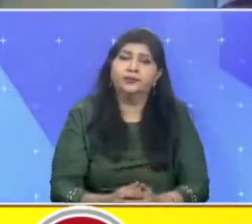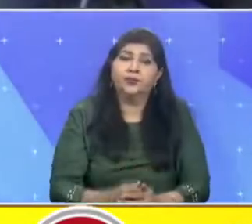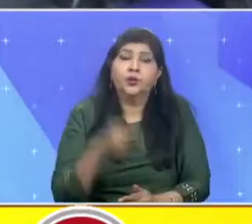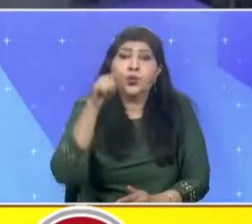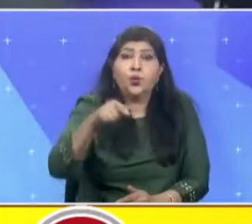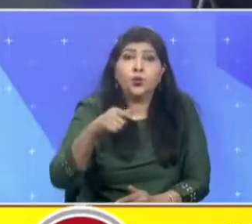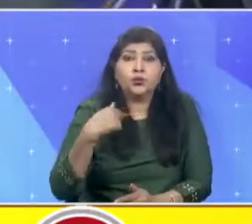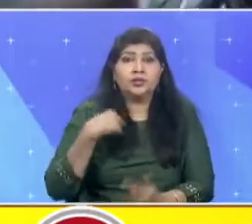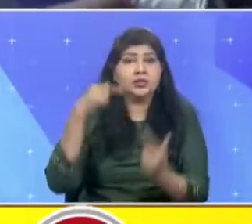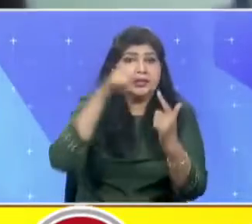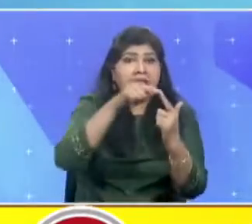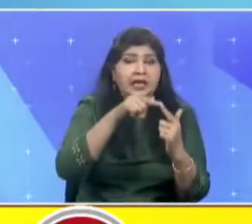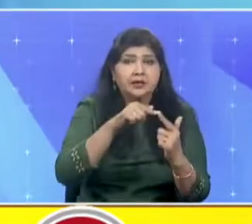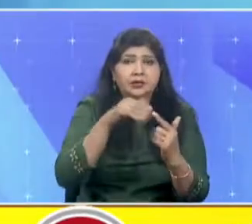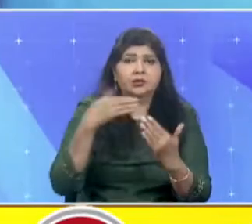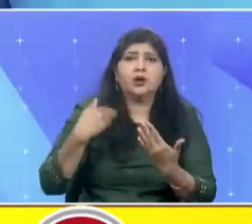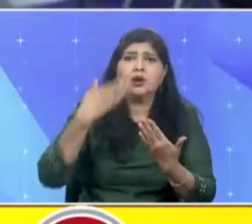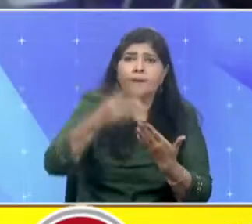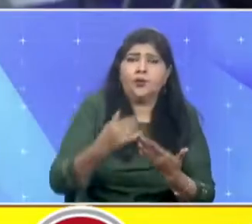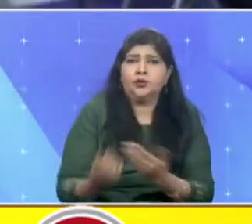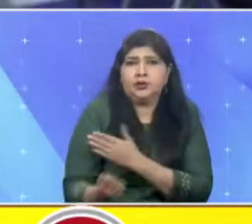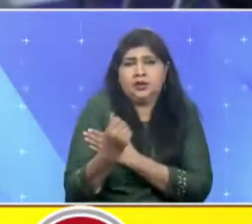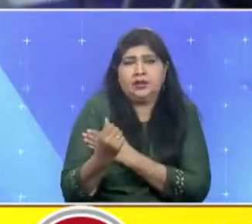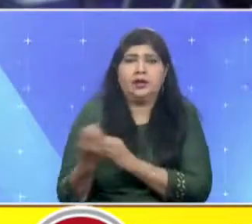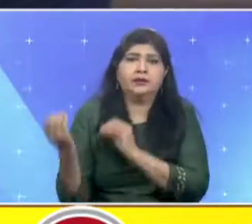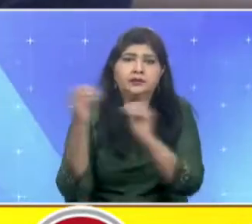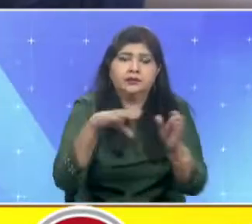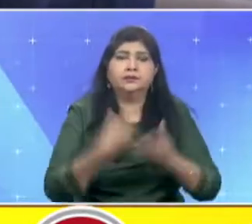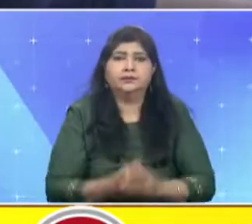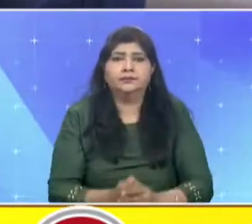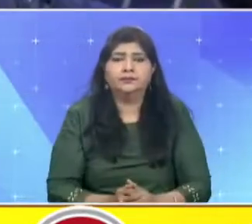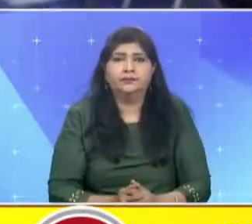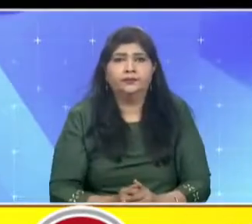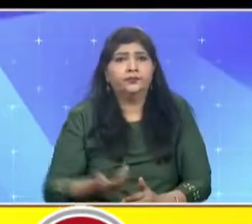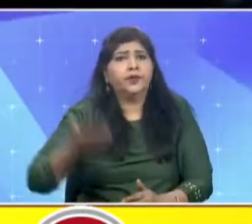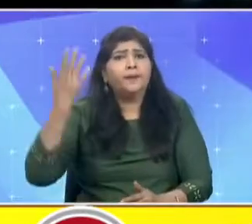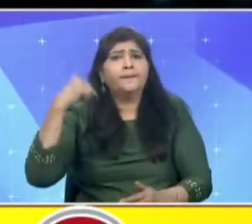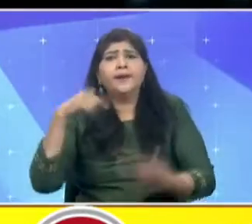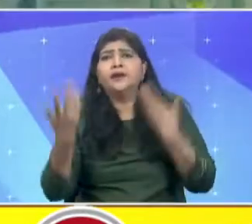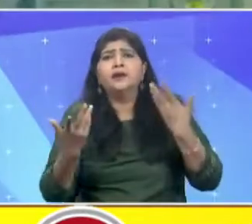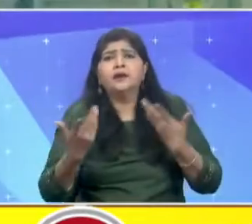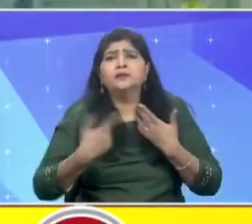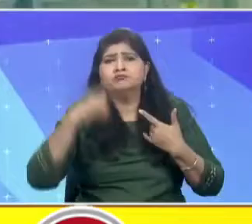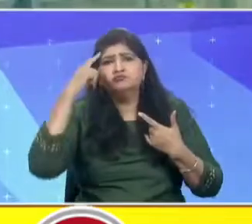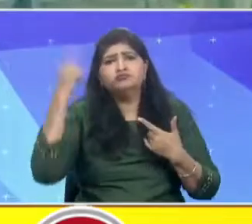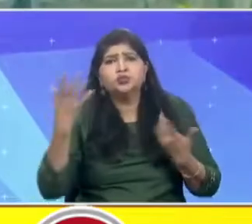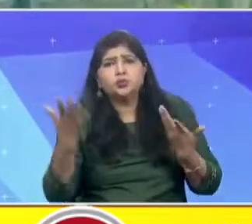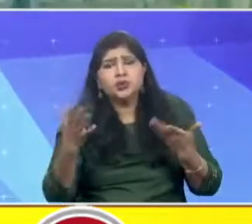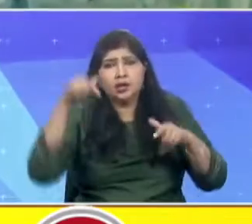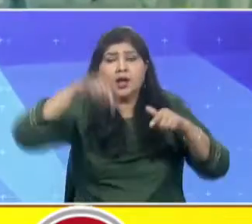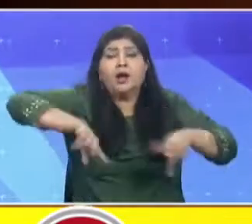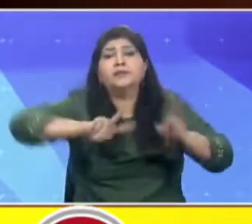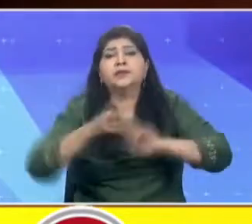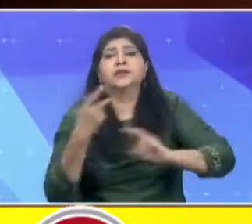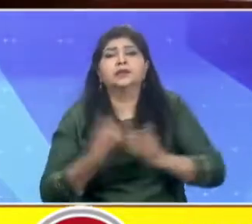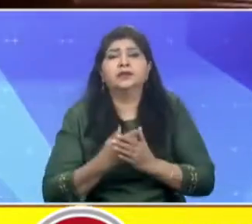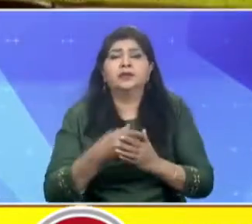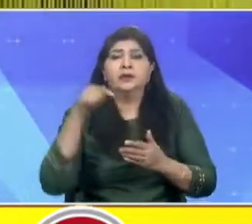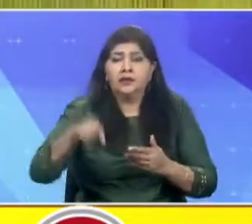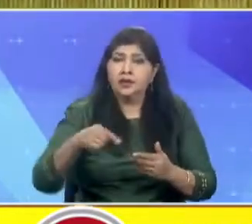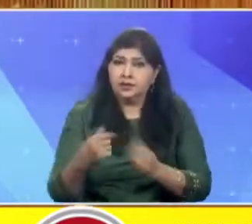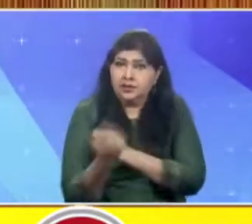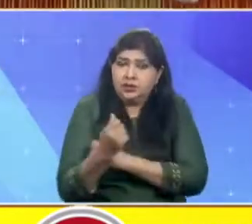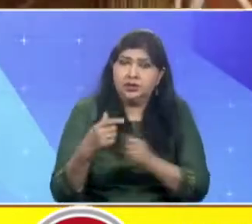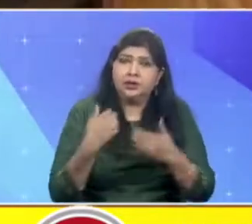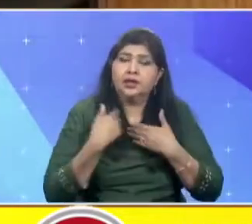उस लक्ष्य तक पहुंचने का साहस भी दिखाता है जहां पहले कोई नहीं पहुंचा है। इसी